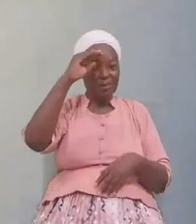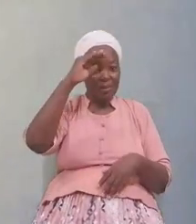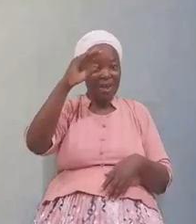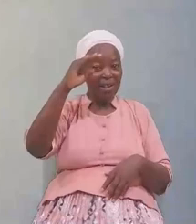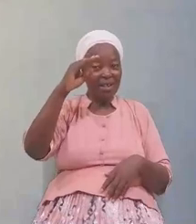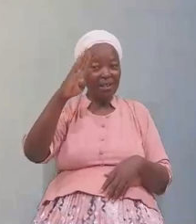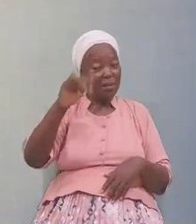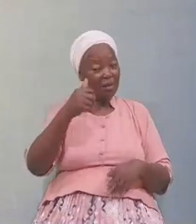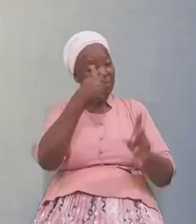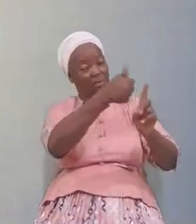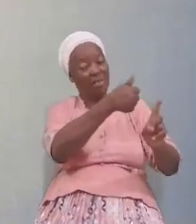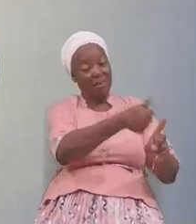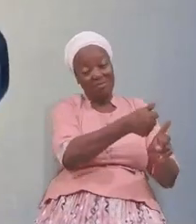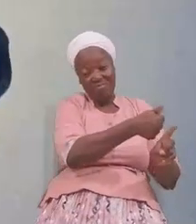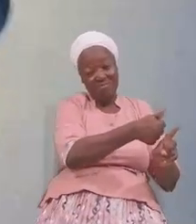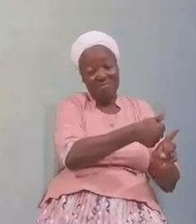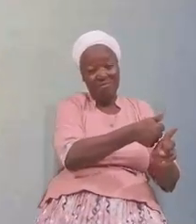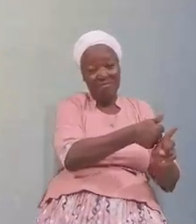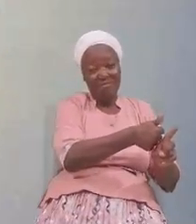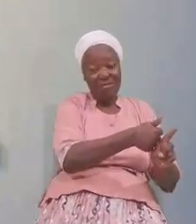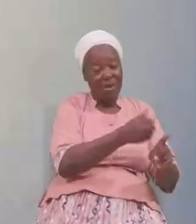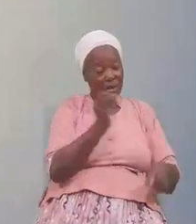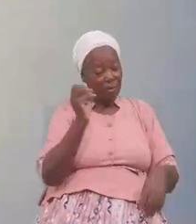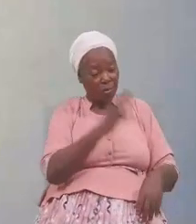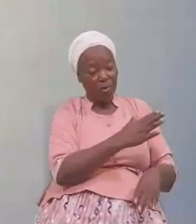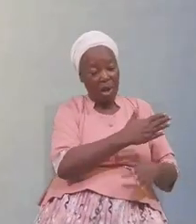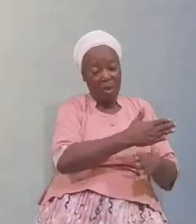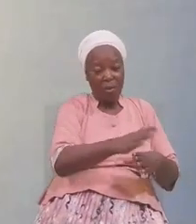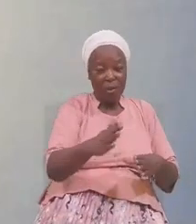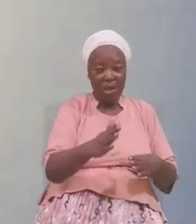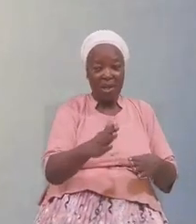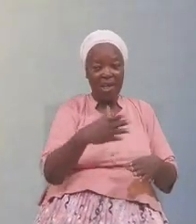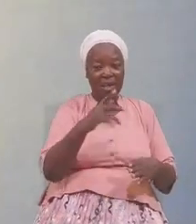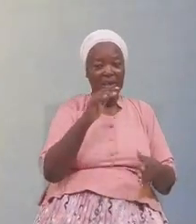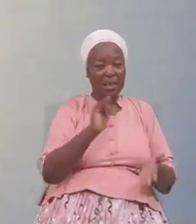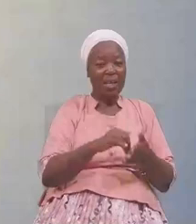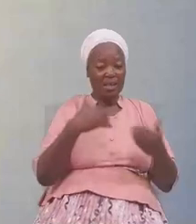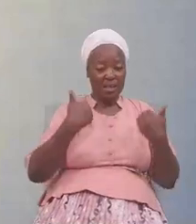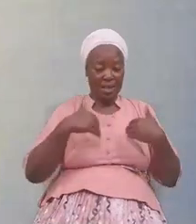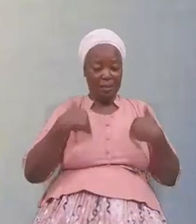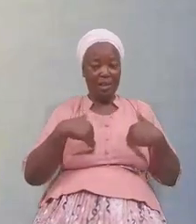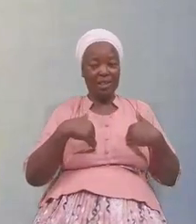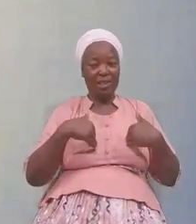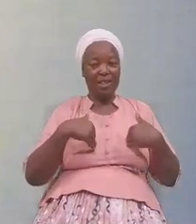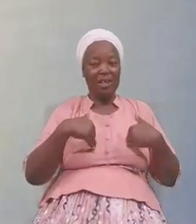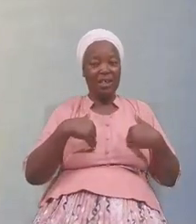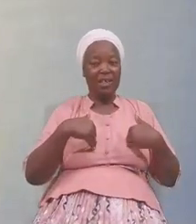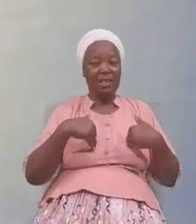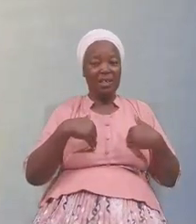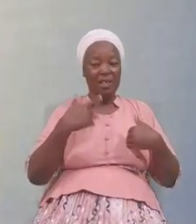lui-même a jeté le manteau, le badge,